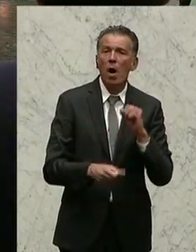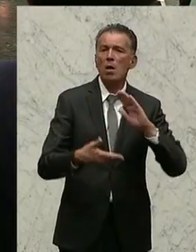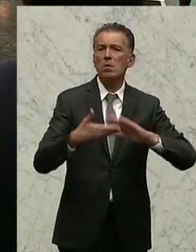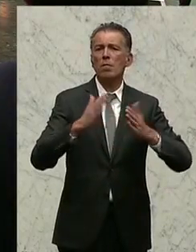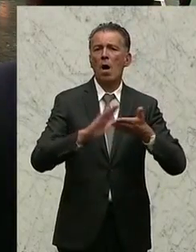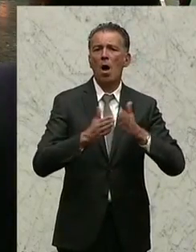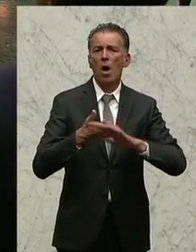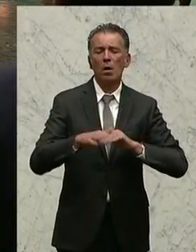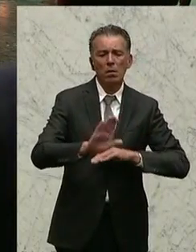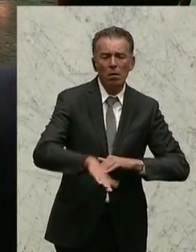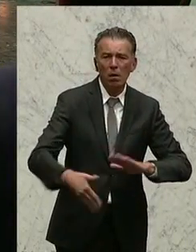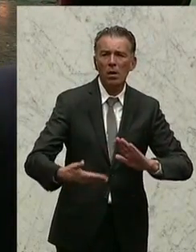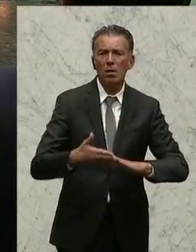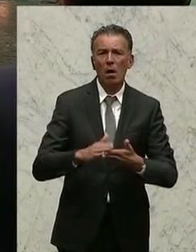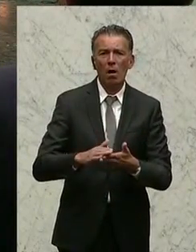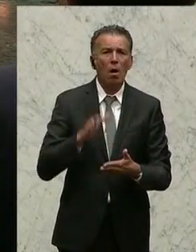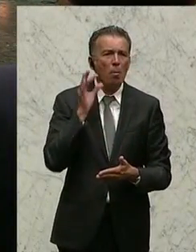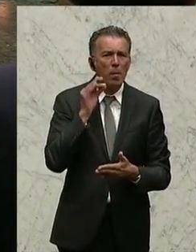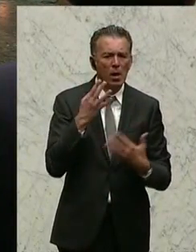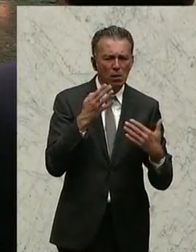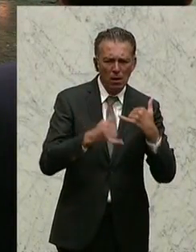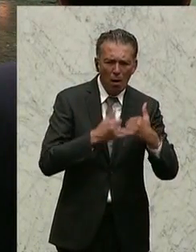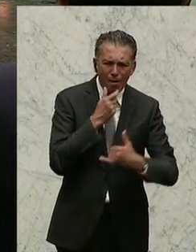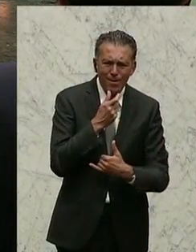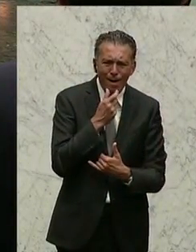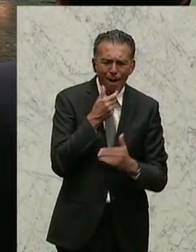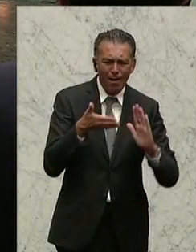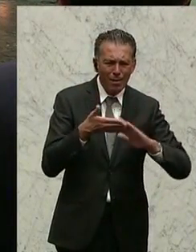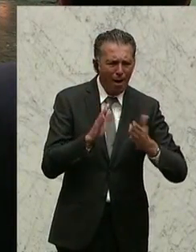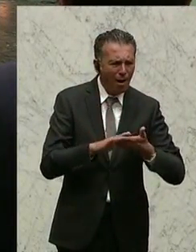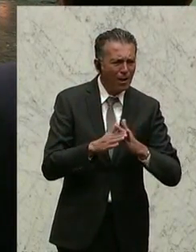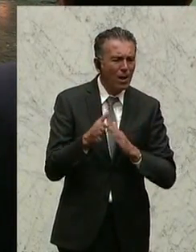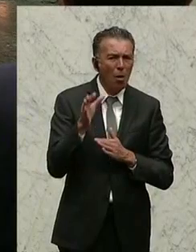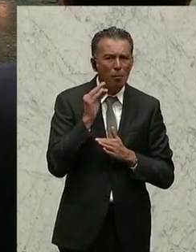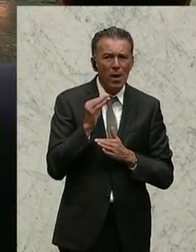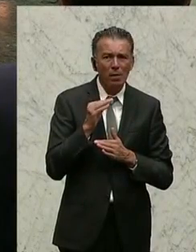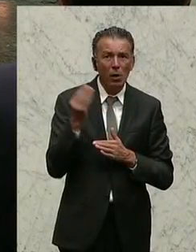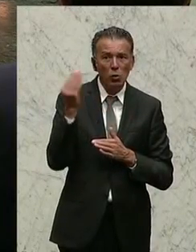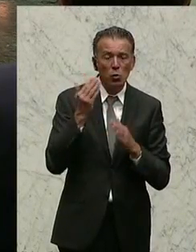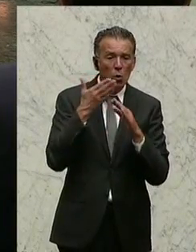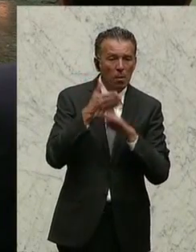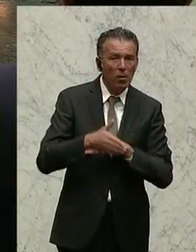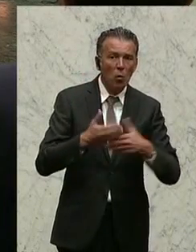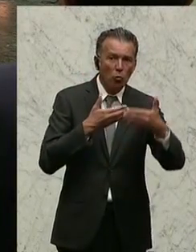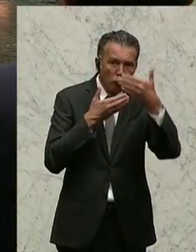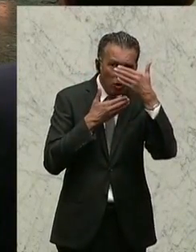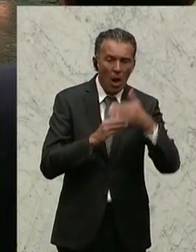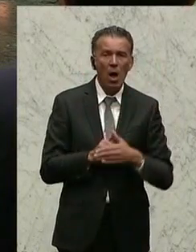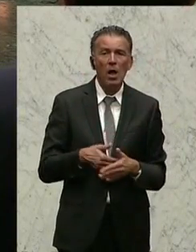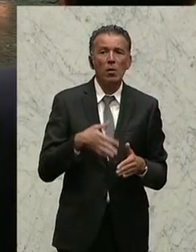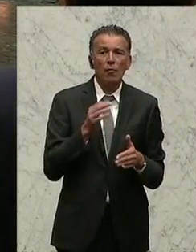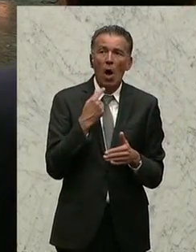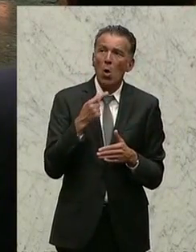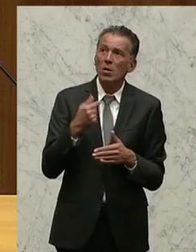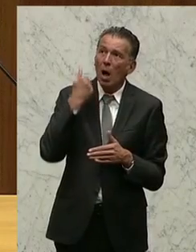Zwangsverheiratungen, Kinderehen einer Neunjährigen haben wir letztes Mal gehört. Mädchen, die in der Schule verschleiert sind, Frauen, die sich von Ärzten nicht